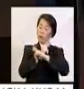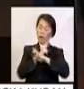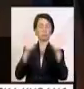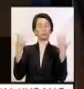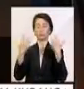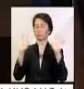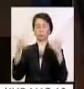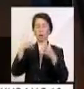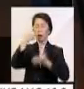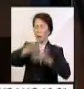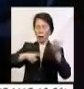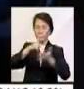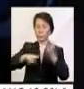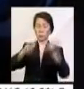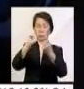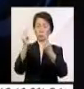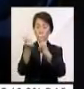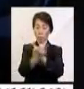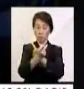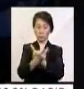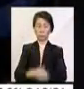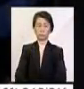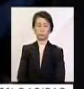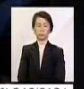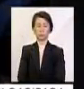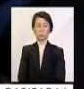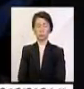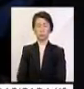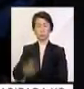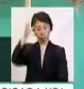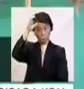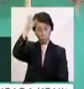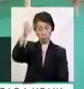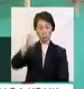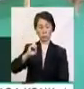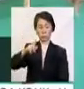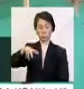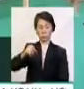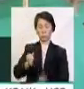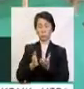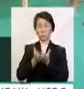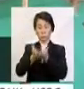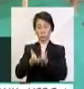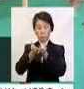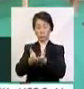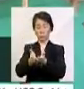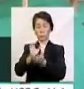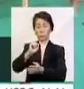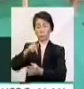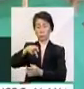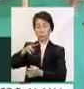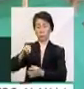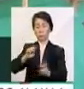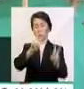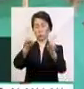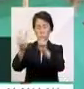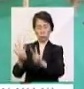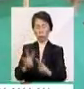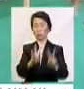maritim dalam apa jua keadaan. Konsep operasi bagi maritim ni adalah